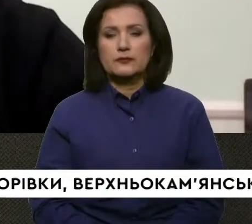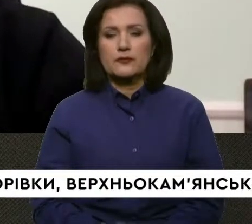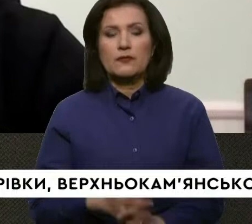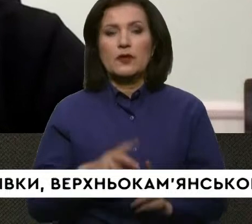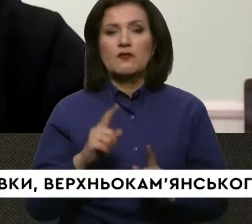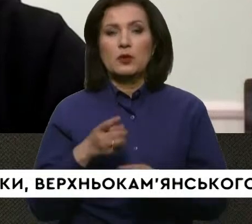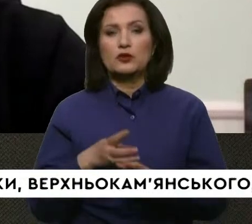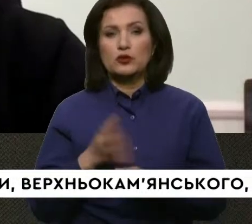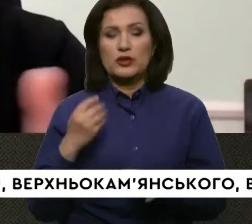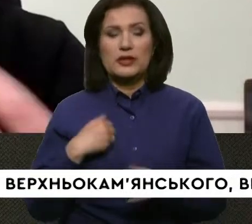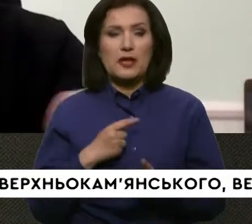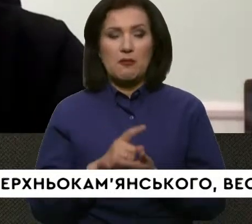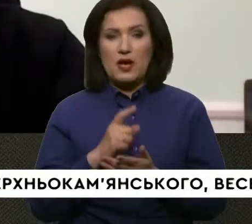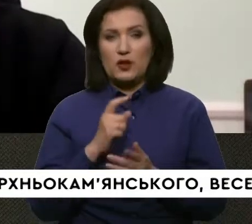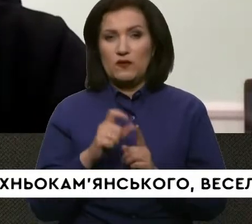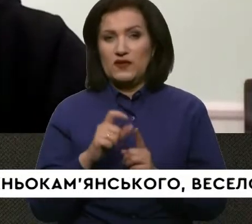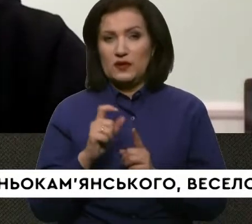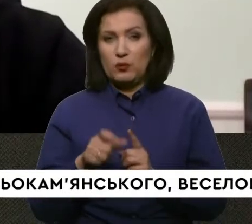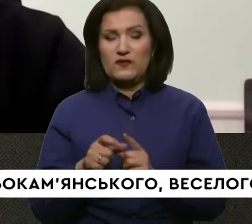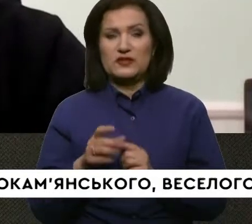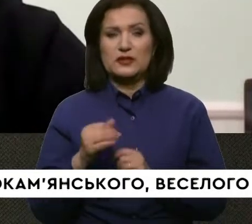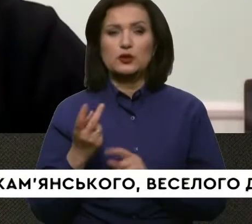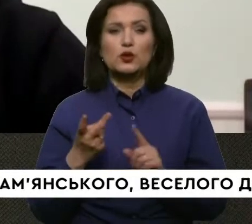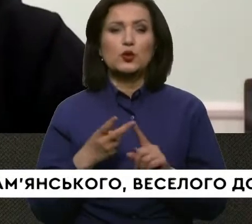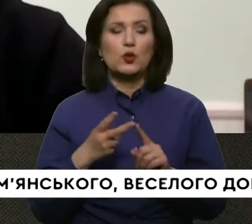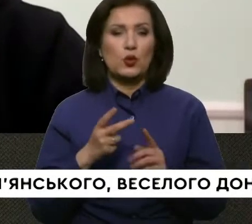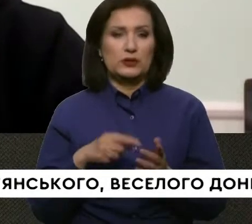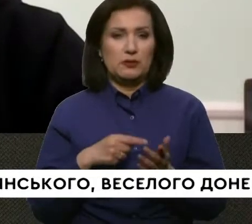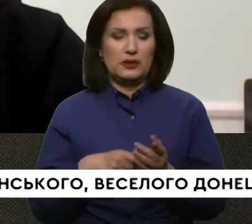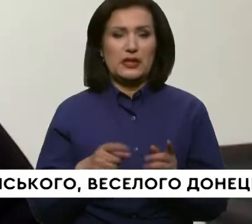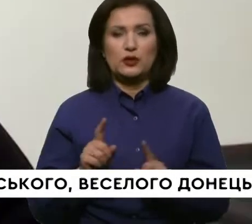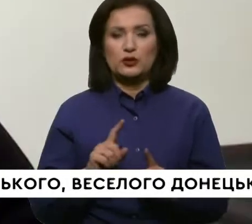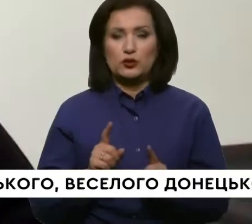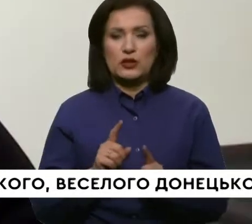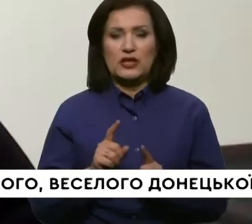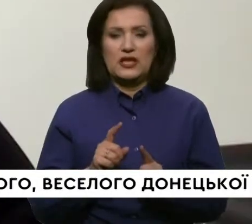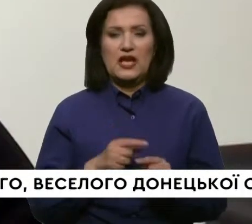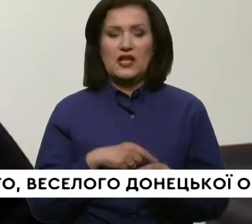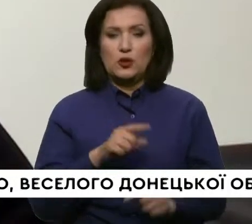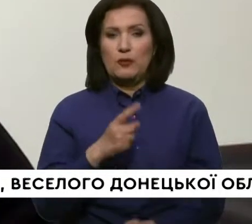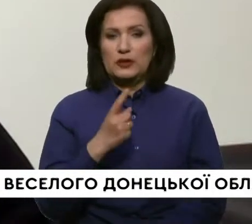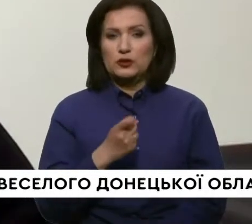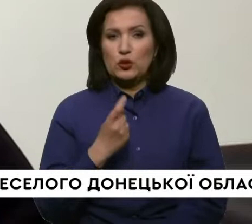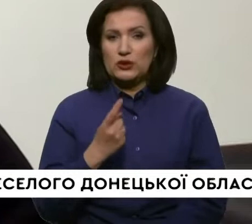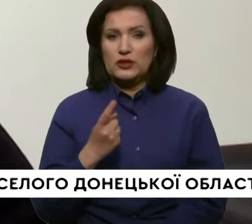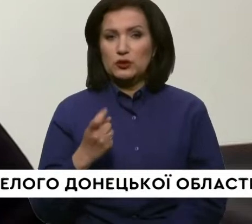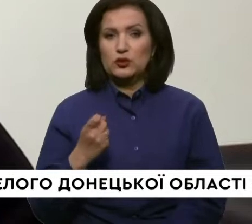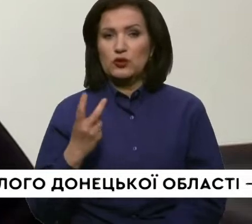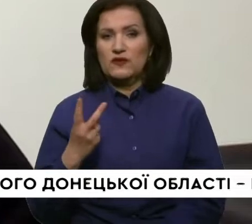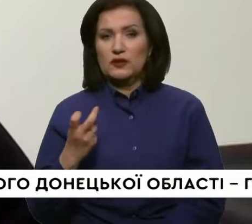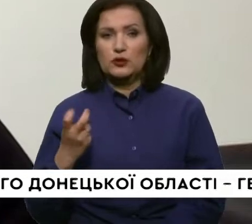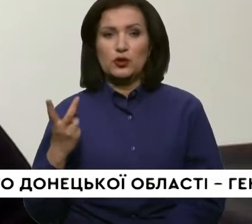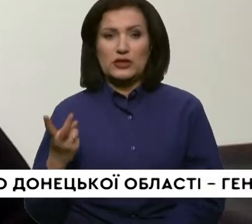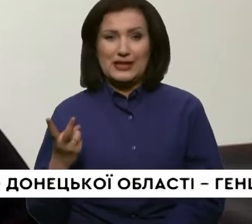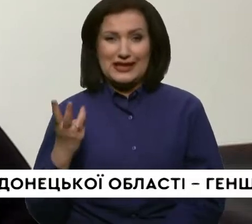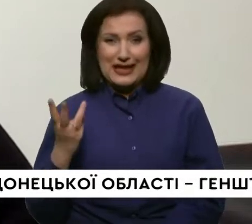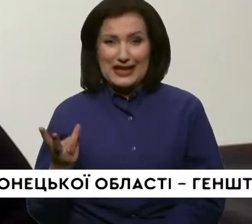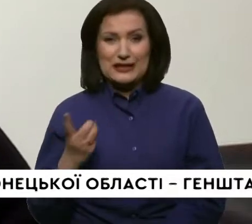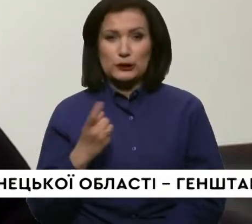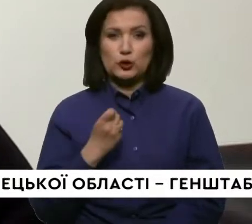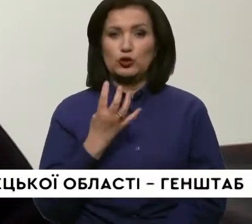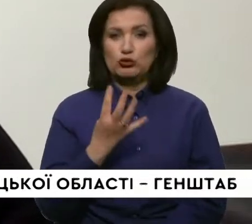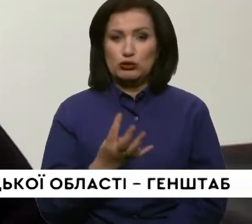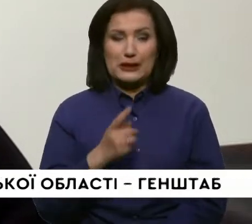Ну, в першу чергу я маю відповісти із другого вашого запитання, що від номерів 101, 102, 103, 104 найближчим